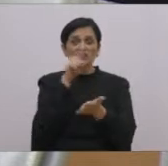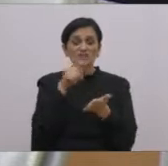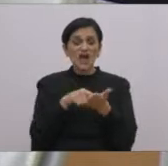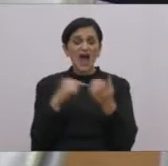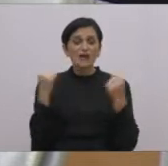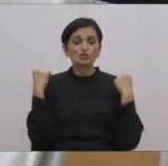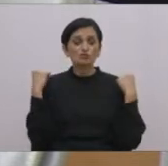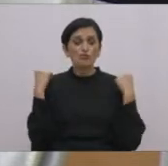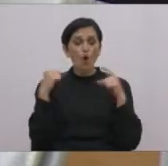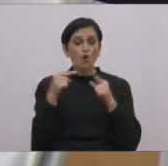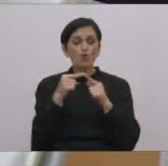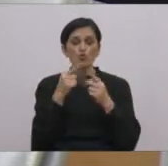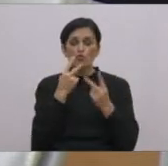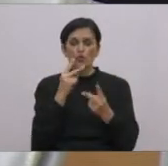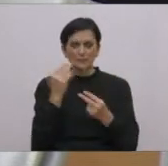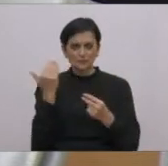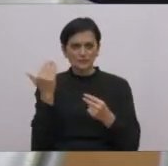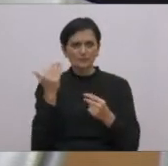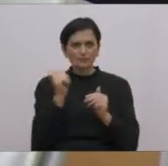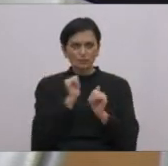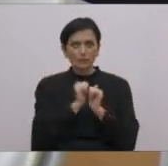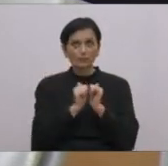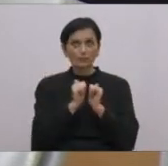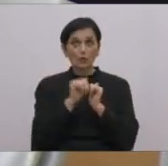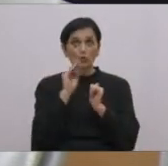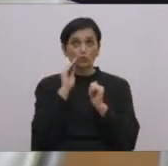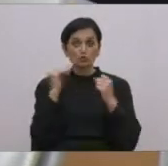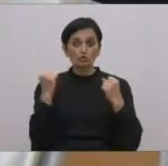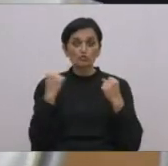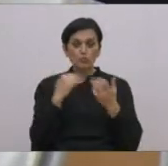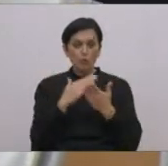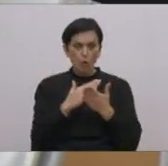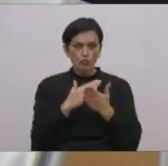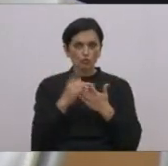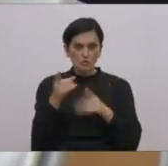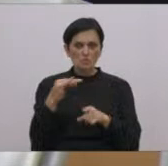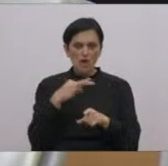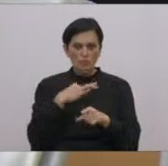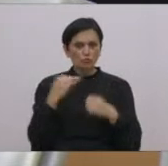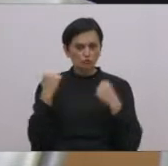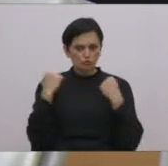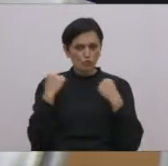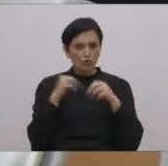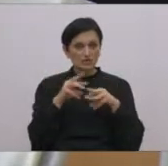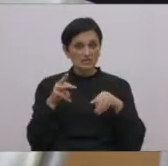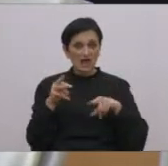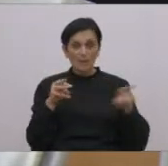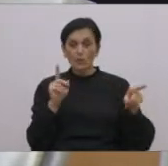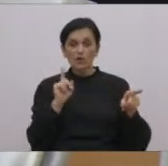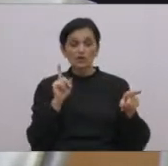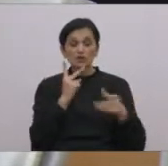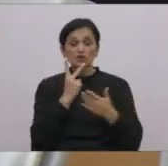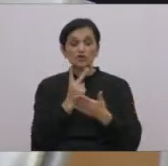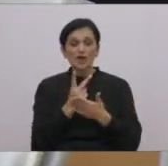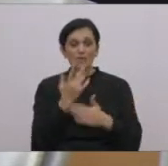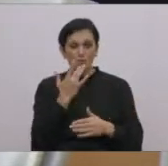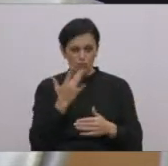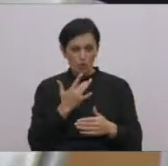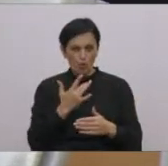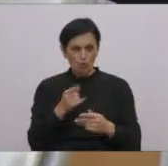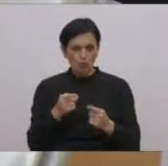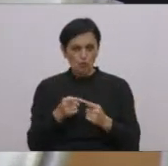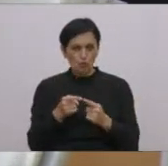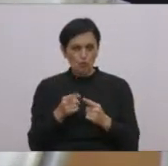sportul, curthit, mevici tu ai sportis, rece sportiari, meune vitru sportis, sa ministru. Tu ai se hrăd, am sa politicul,